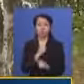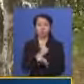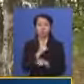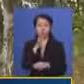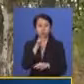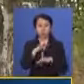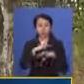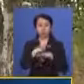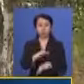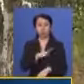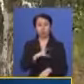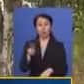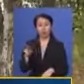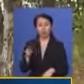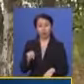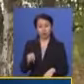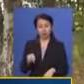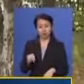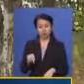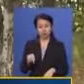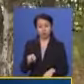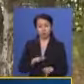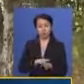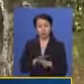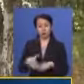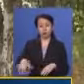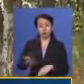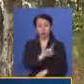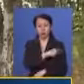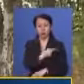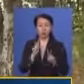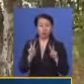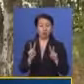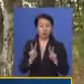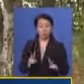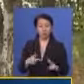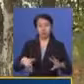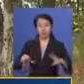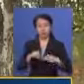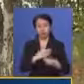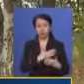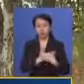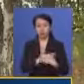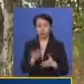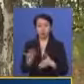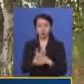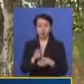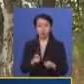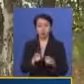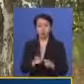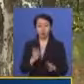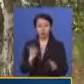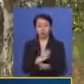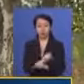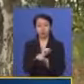проводили по пятницам с соблюдением всех санитарных норм совместно с волонтерами и департаментом экологии.